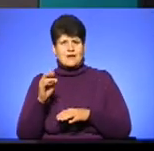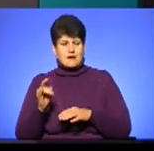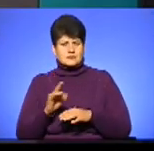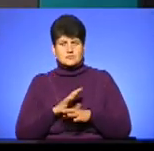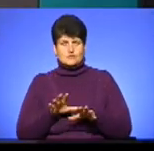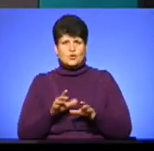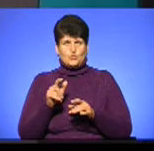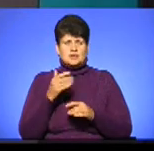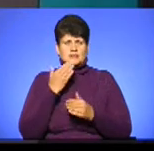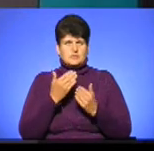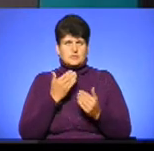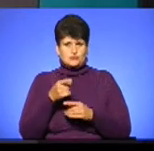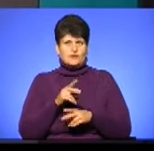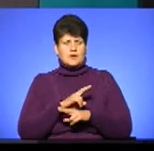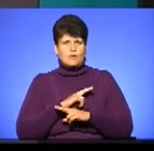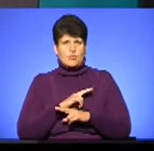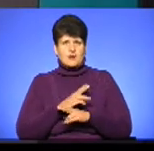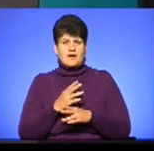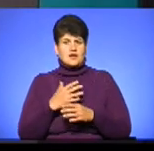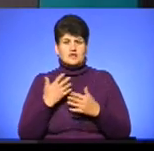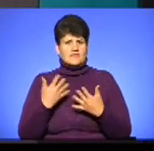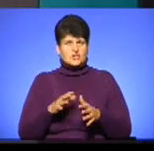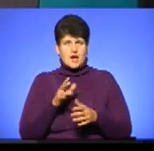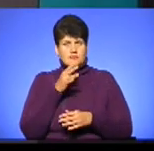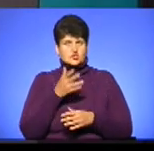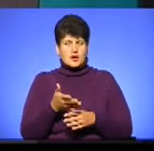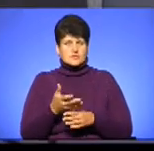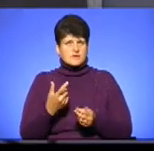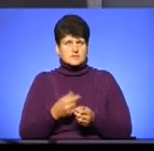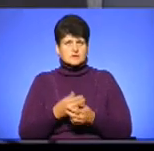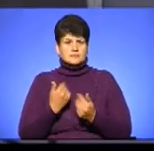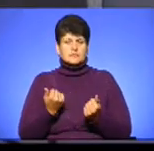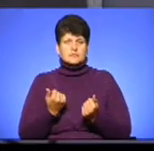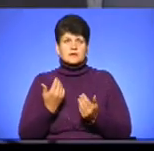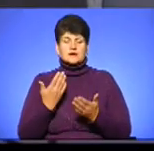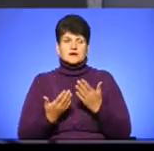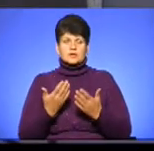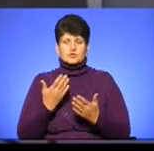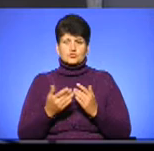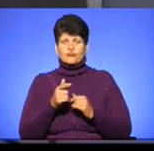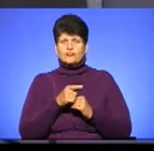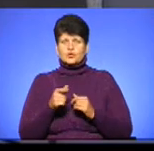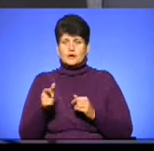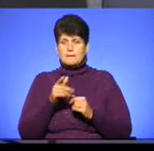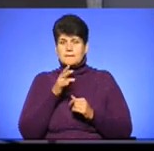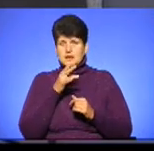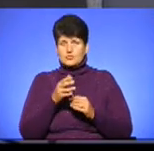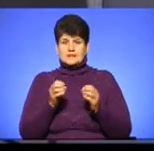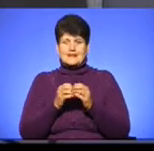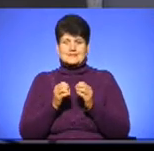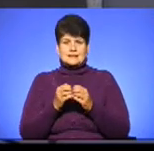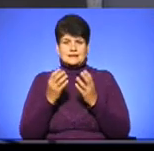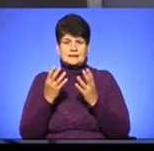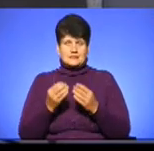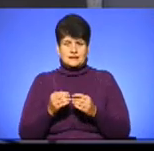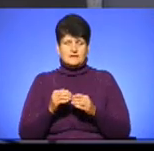запитують, а якщо вона помре, чи не втрачаємо ми час і не вакцинуємося? Якщо в разі в тім періоді тих 10 днів